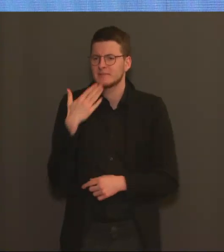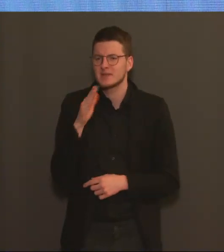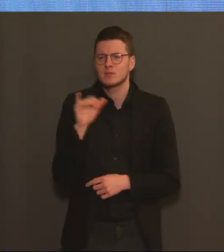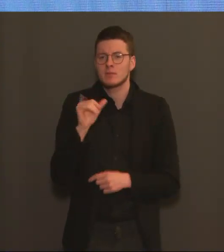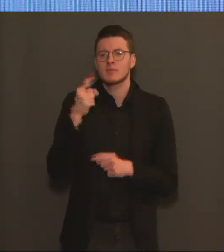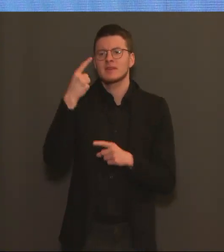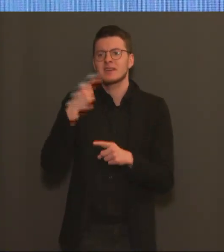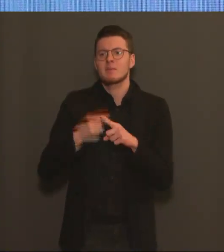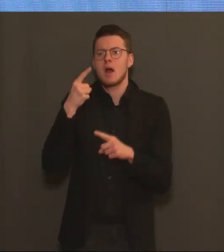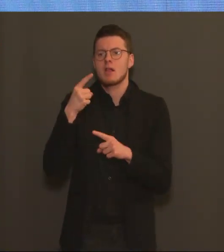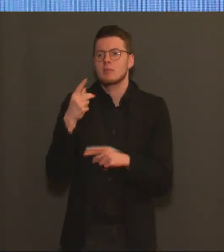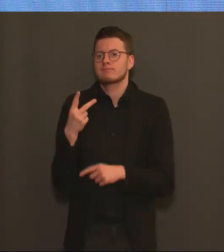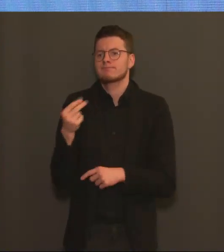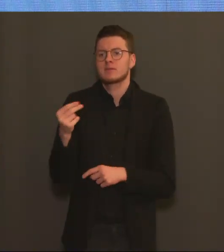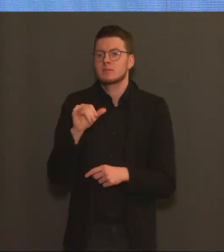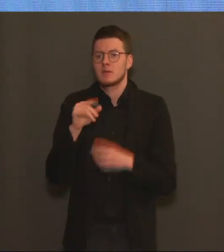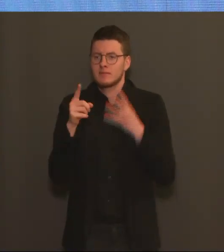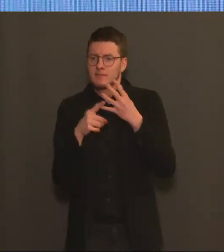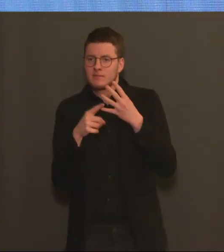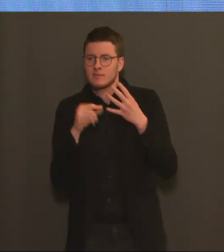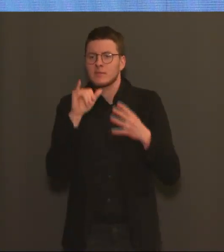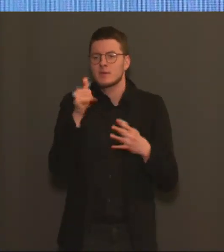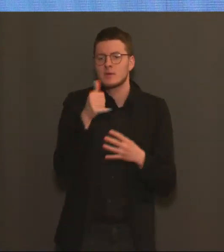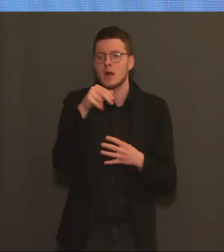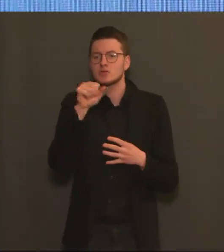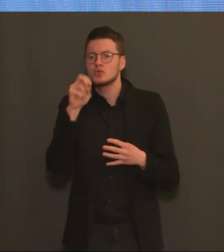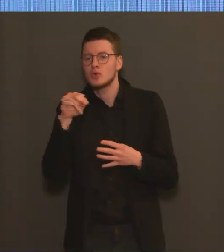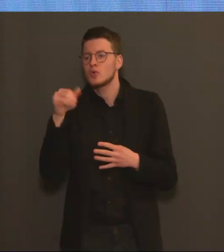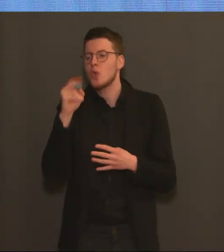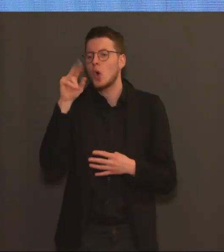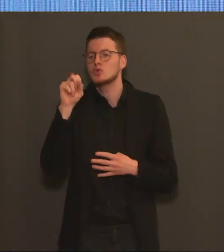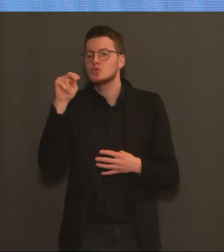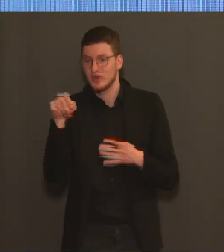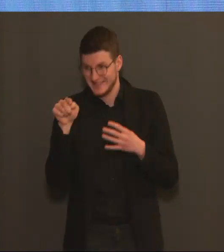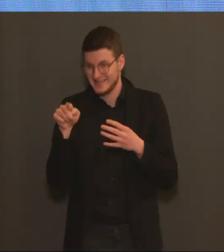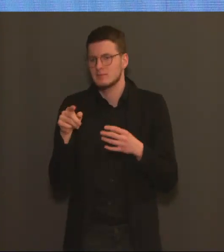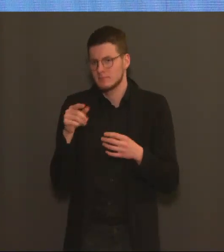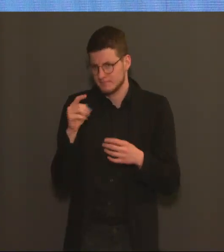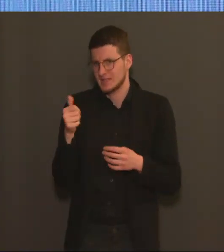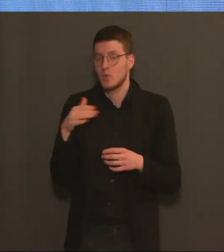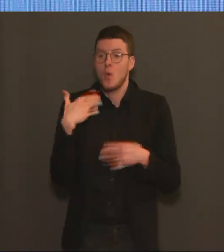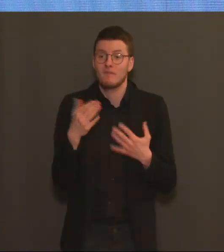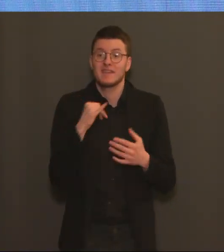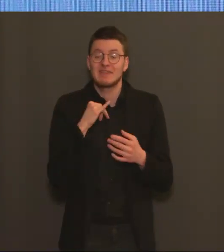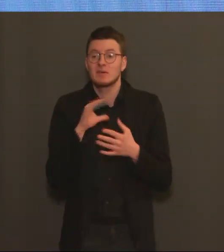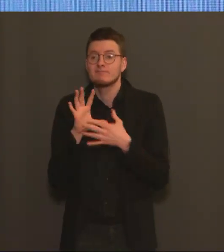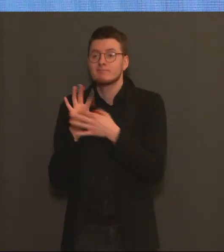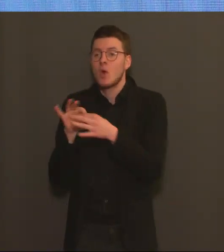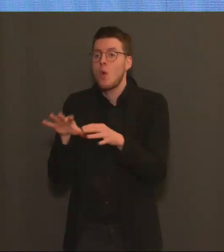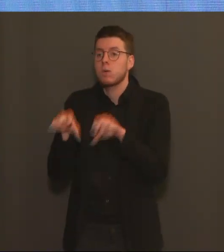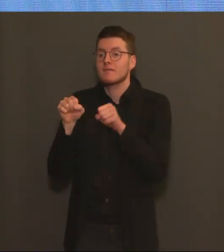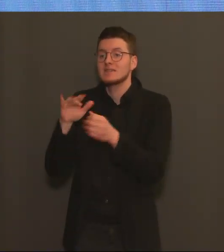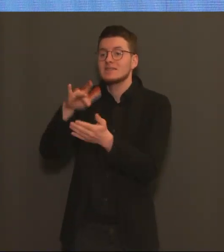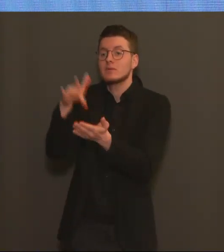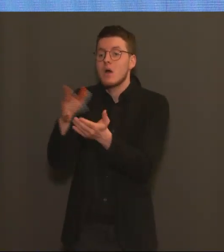Johnson & Johnson vaccin, tenzij zij verbonden zijn aan een opvangcentrum. Het is dus